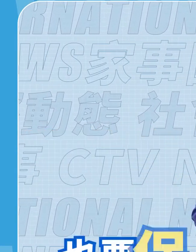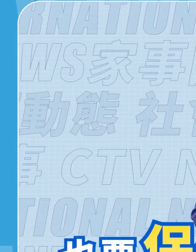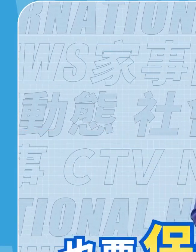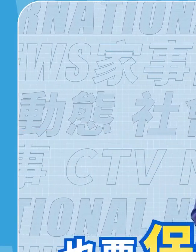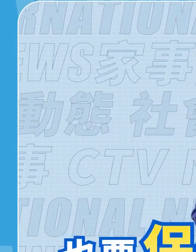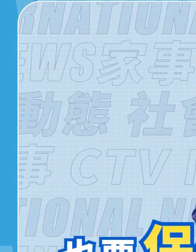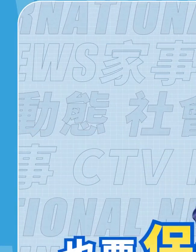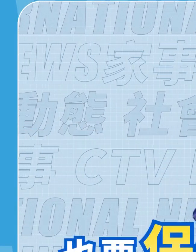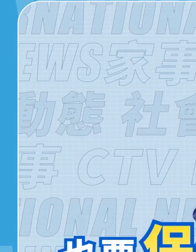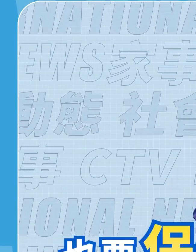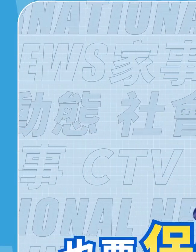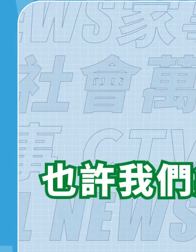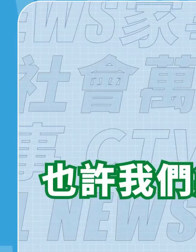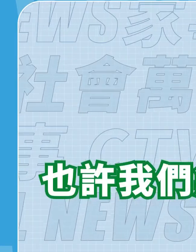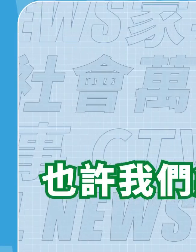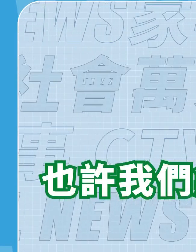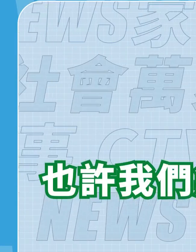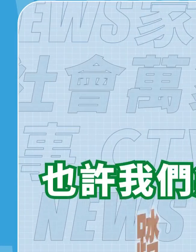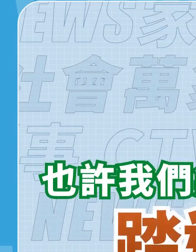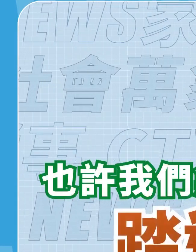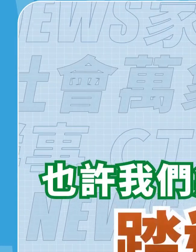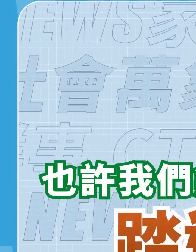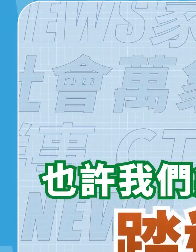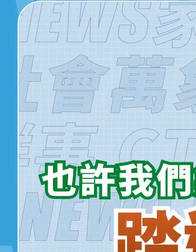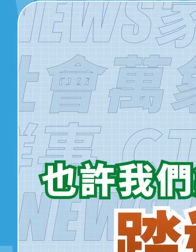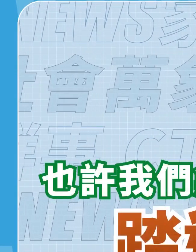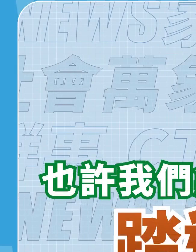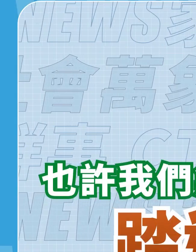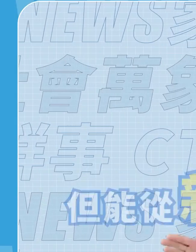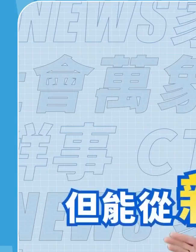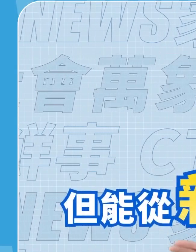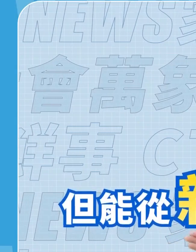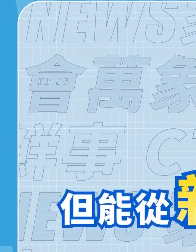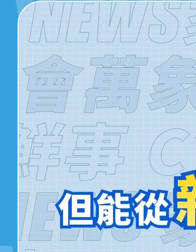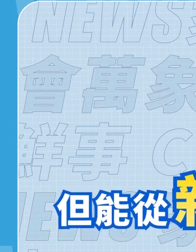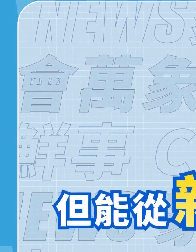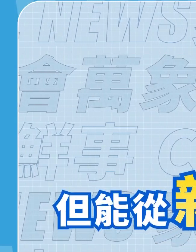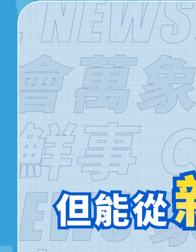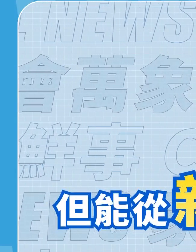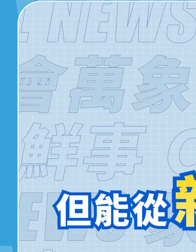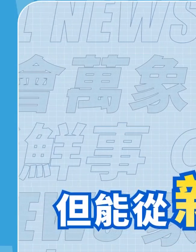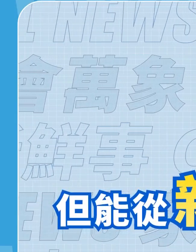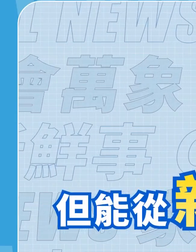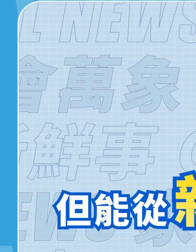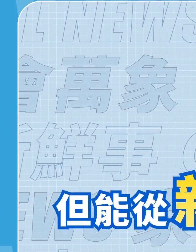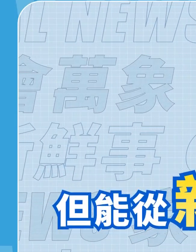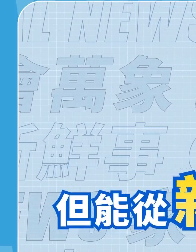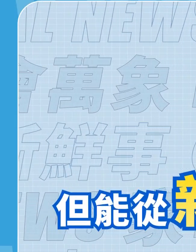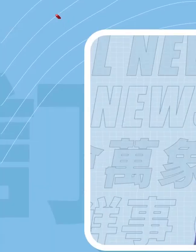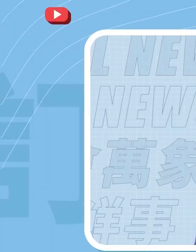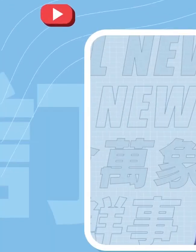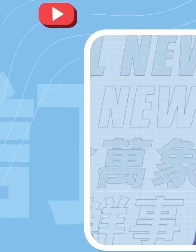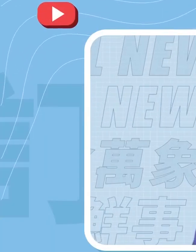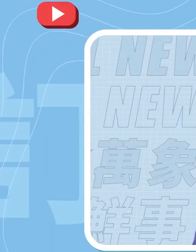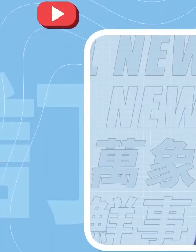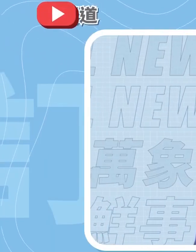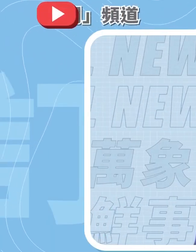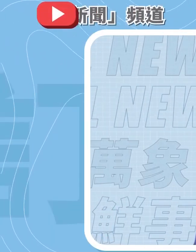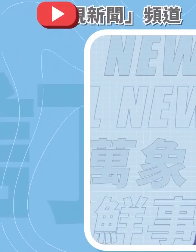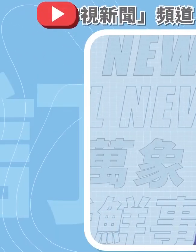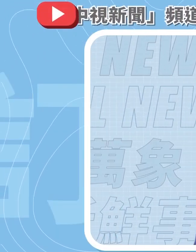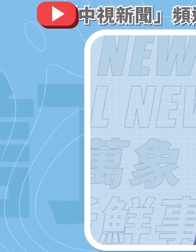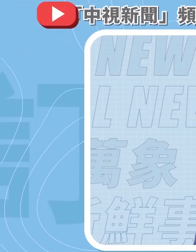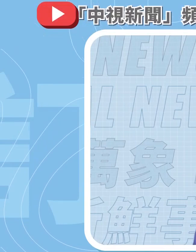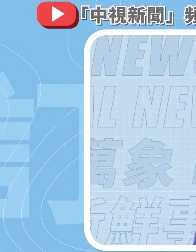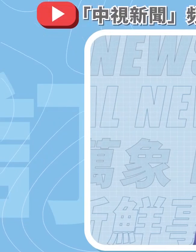见，也要保留自己的判断。也许我们无法踏遍所有土地，但能从新闻里看尽每一道风景。我是方彦迪，